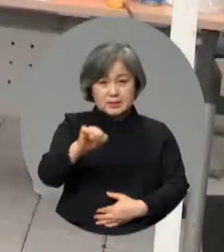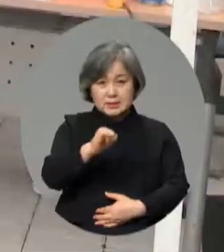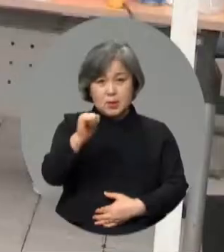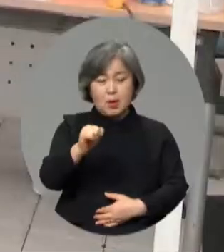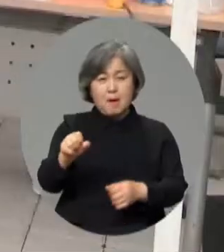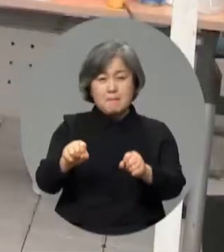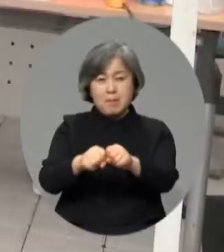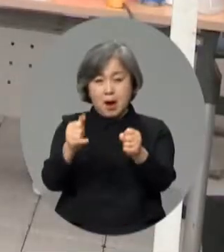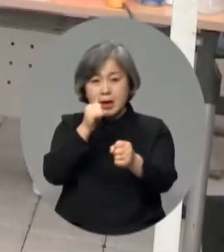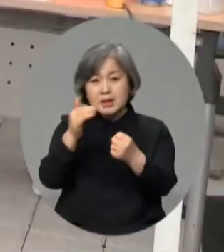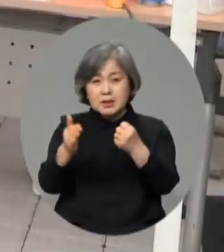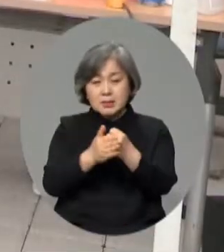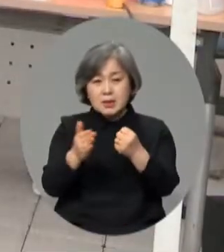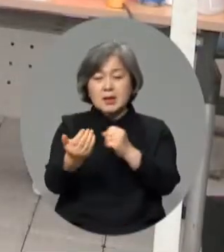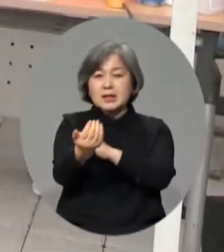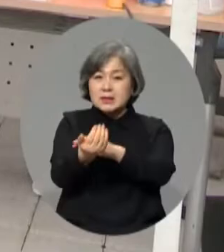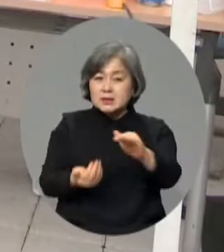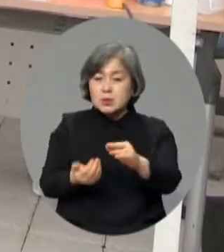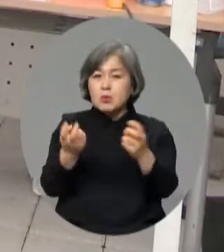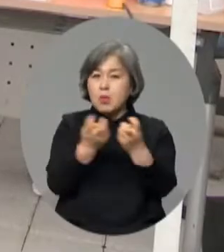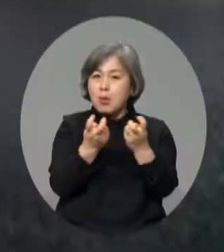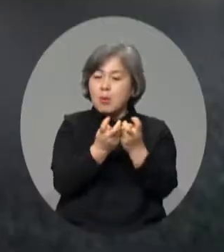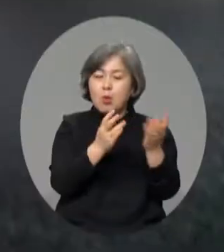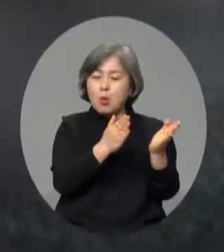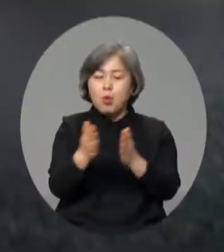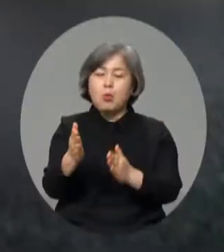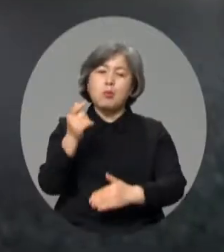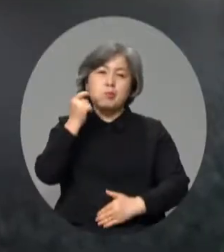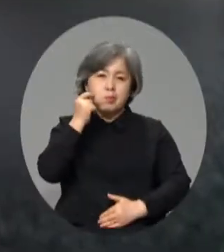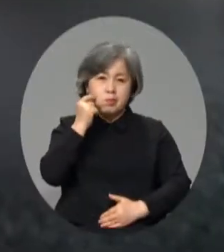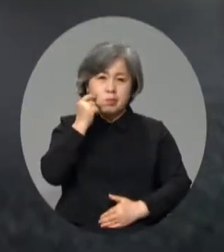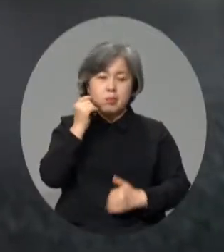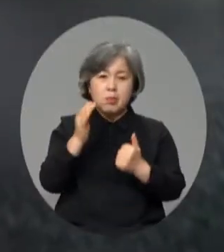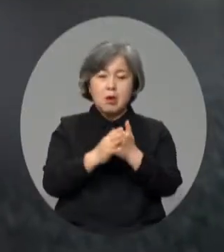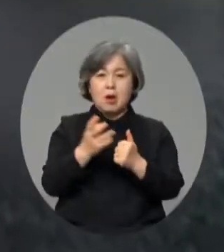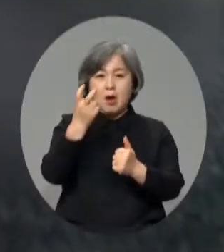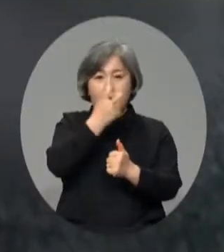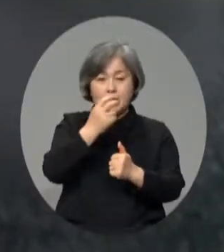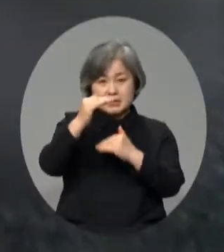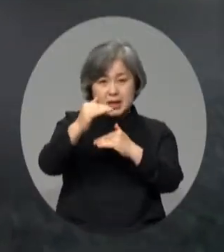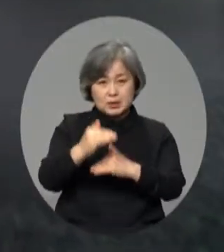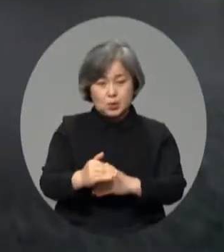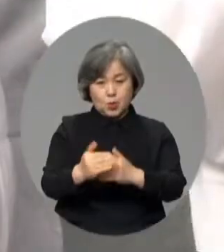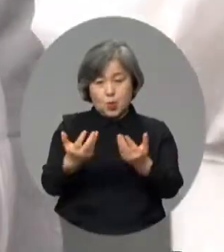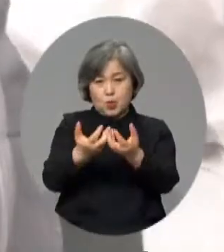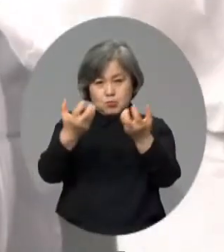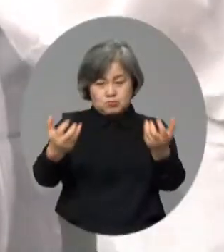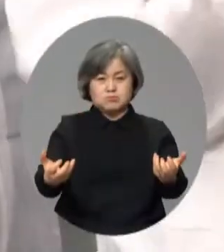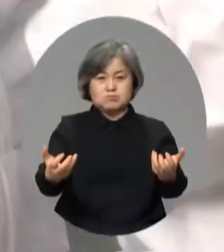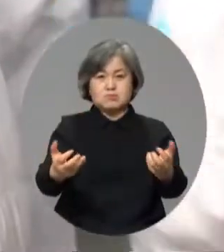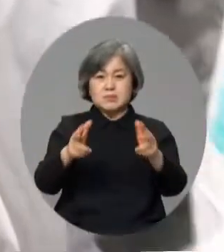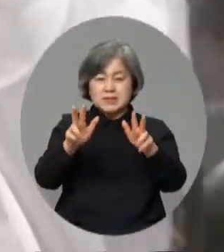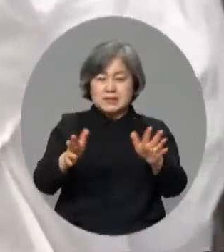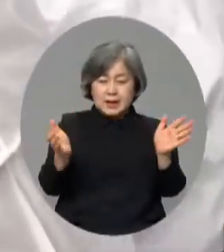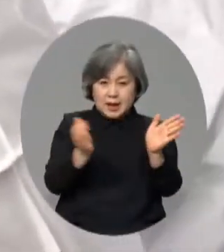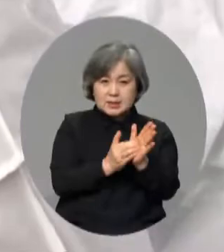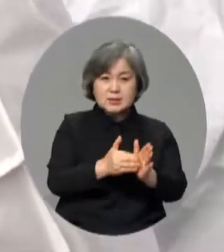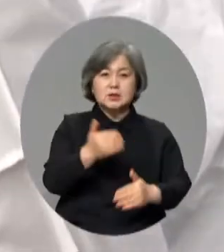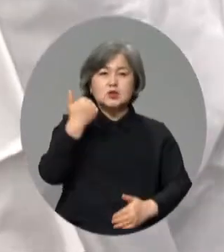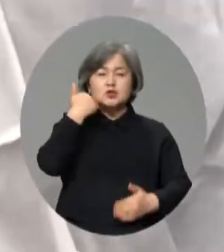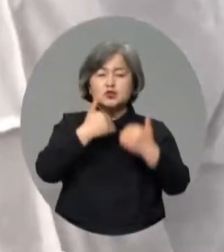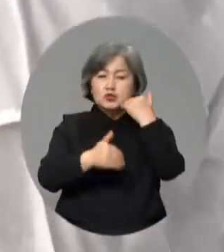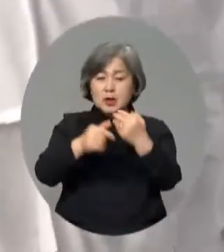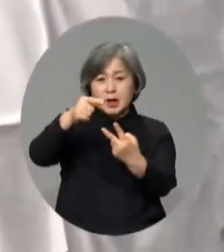적이라 더 이상은 기존의 대응 체계가 불가능한 상황 검사 체계도 이원화 됩니다 지금까지는 누구나